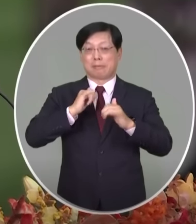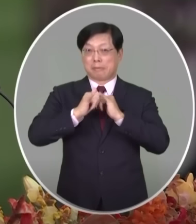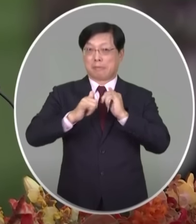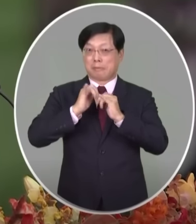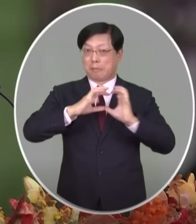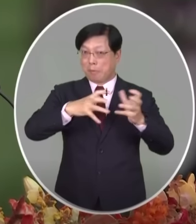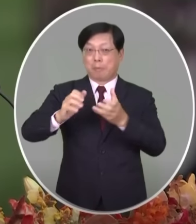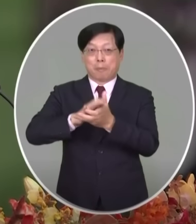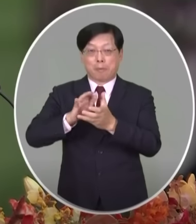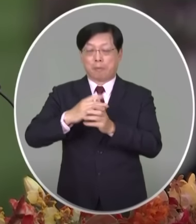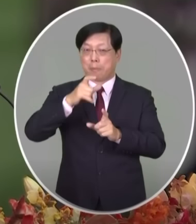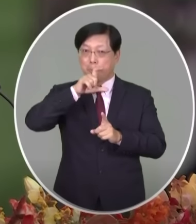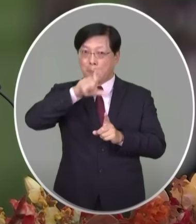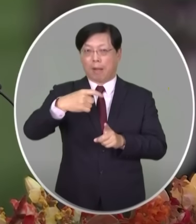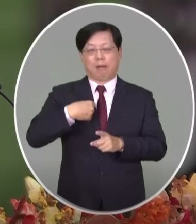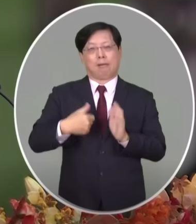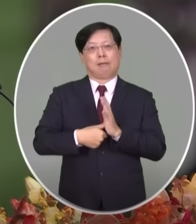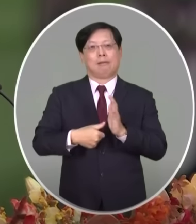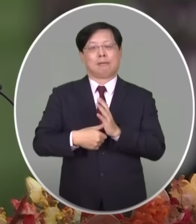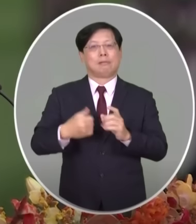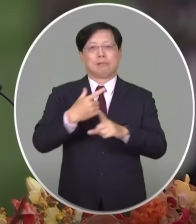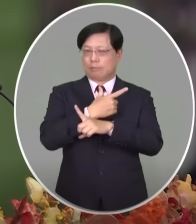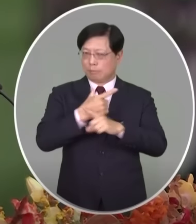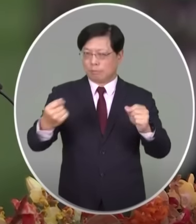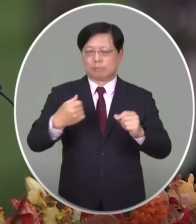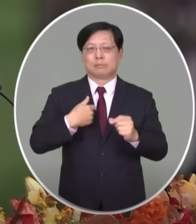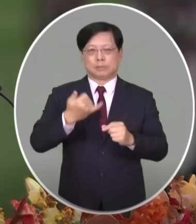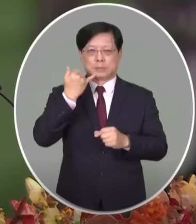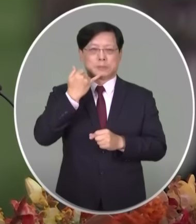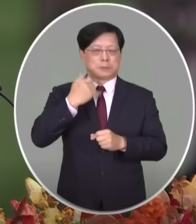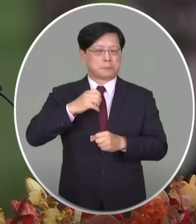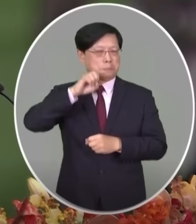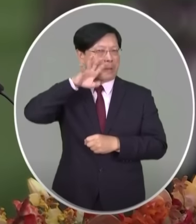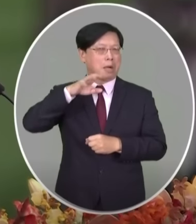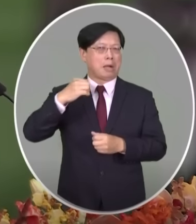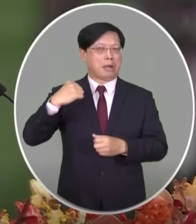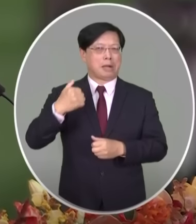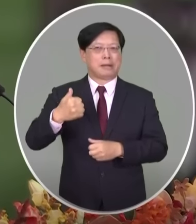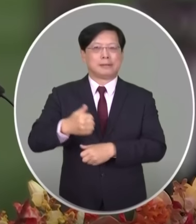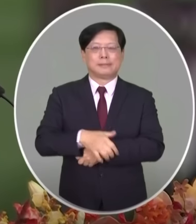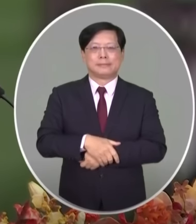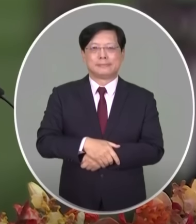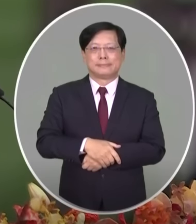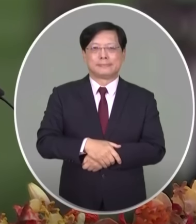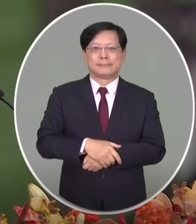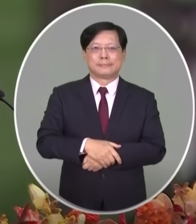们国家的名称，都一样响亮。